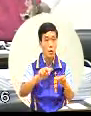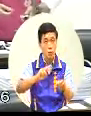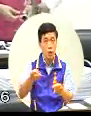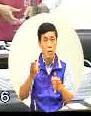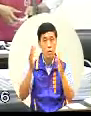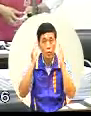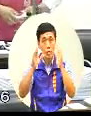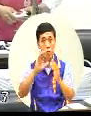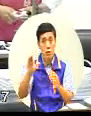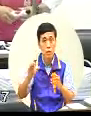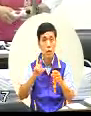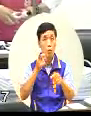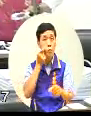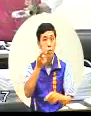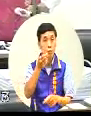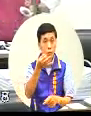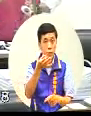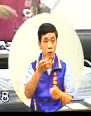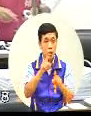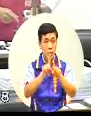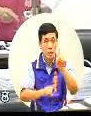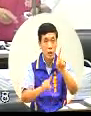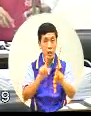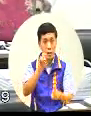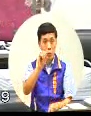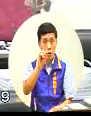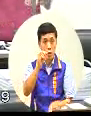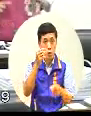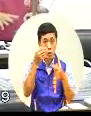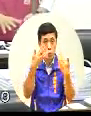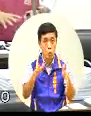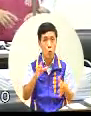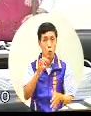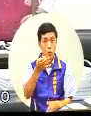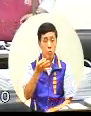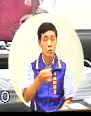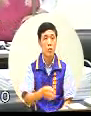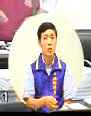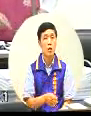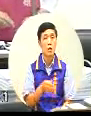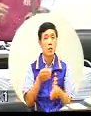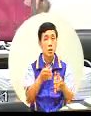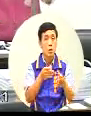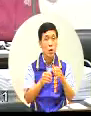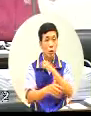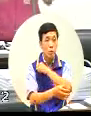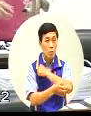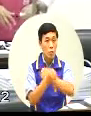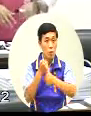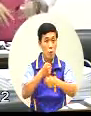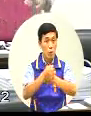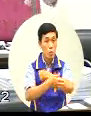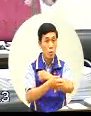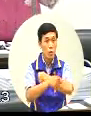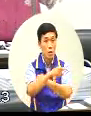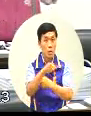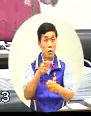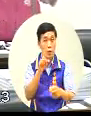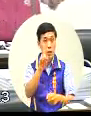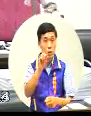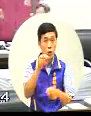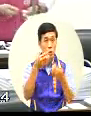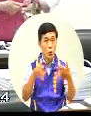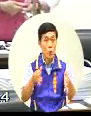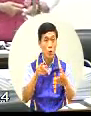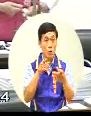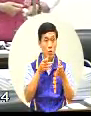大概薪水的差别板可以扣啊，对，差10000多嘛。你知道，对一个基层的人，那10000多块对他们是救命钱，甚至他们是多么